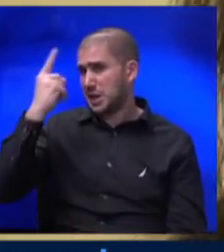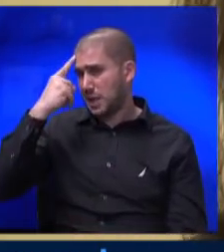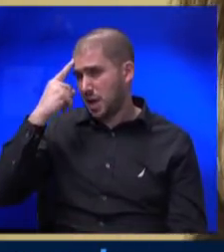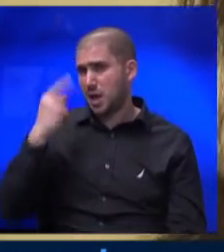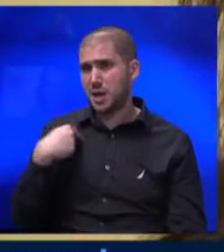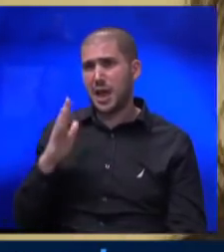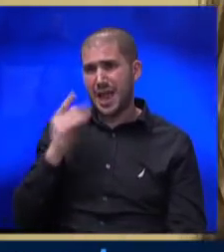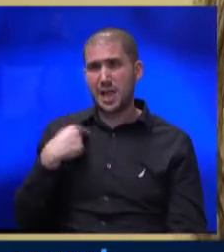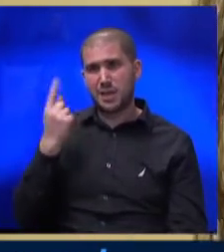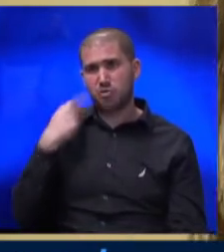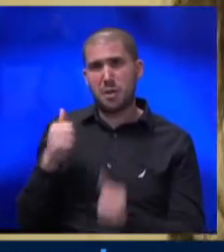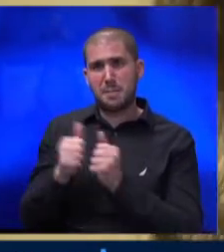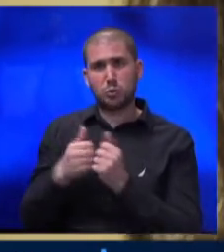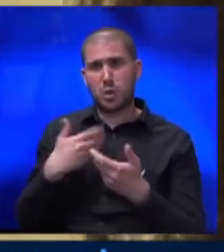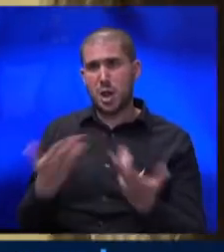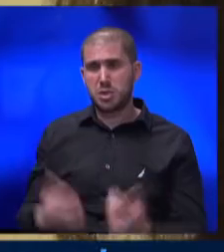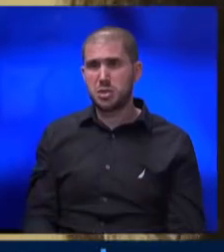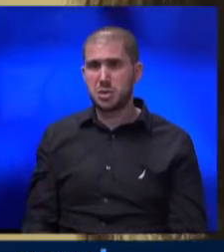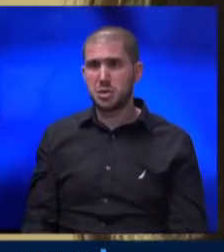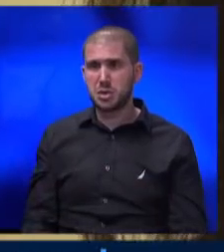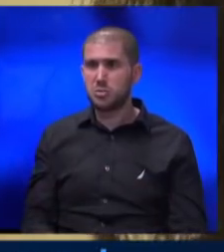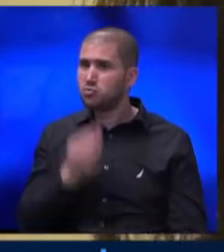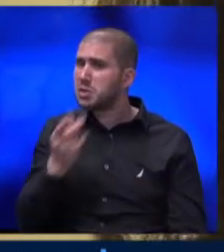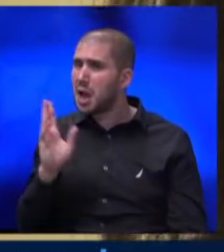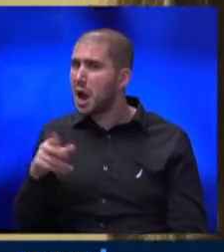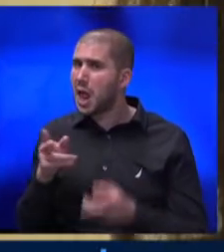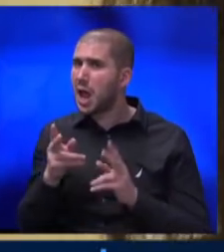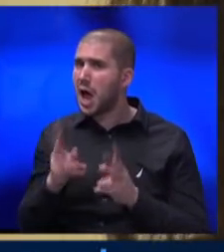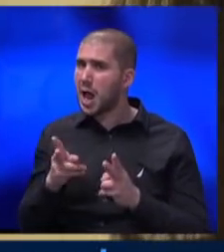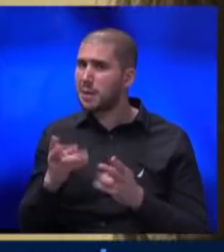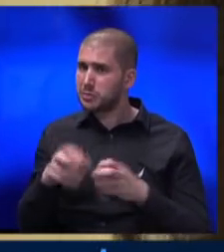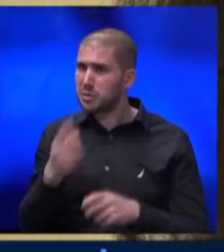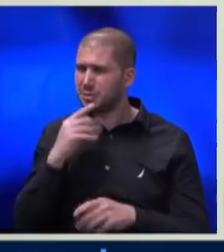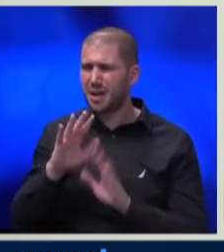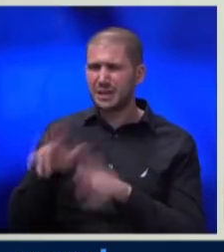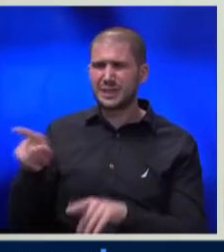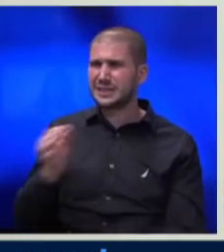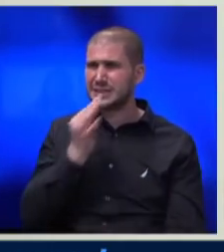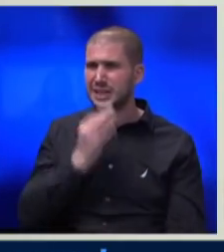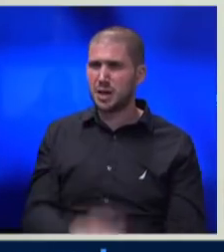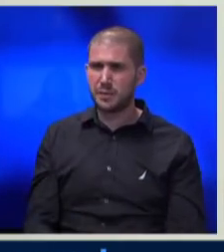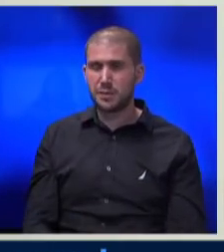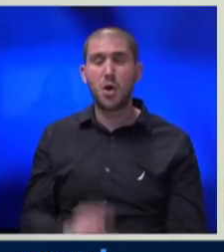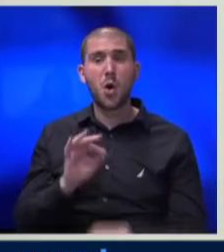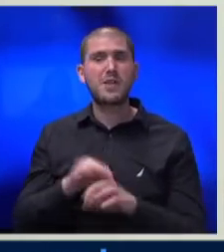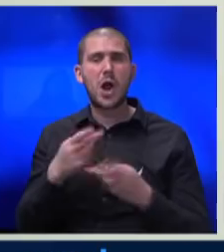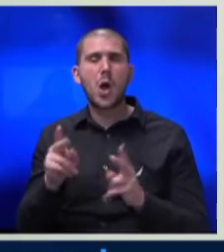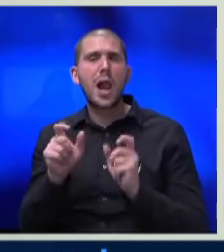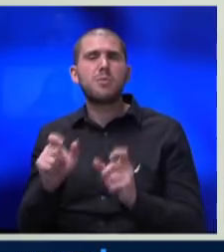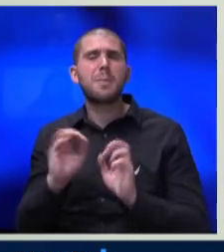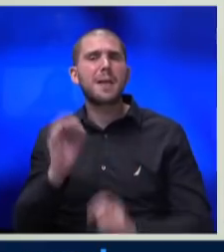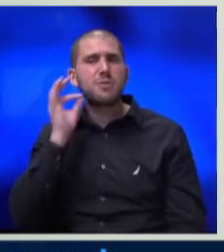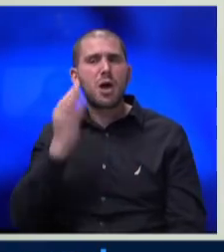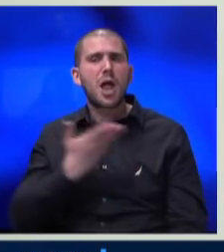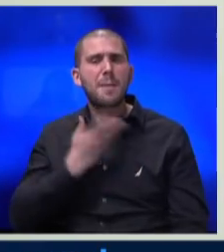וידעה את הרקע שלי, וידעה שאין לי בן זוג. שאלתי אותה על הקפאת ביציות, והיא אמרה לי, עזבי, את עוד צעירה. רופא לא יכול למנוע מאישה לקבל